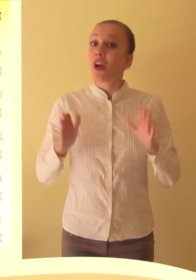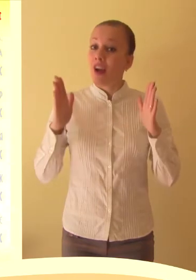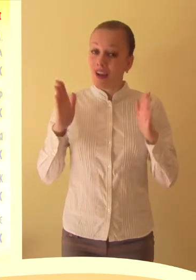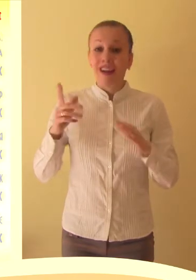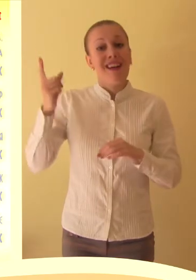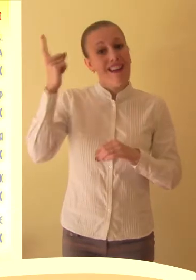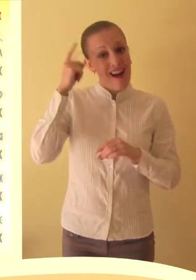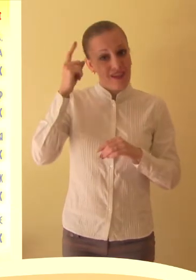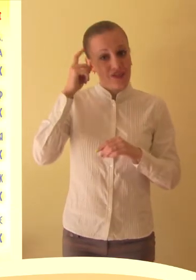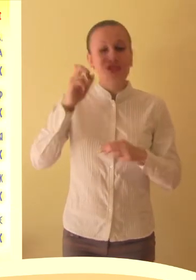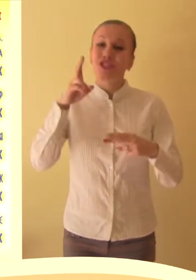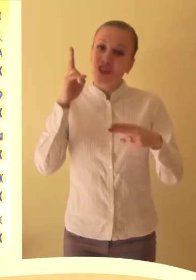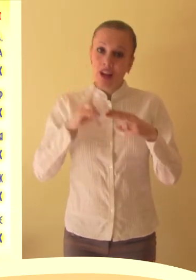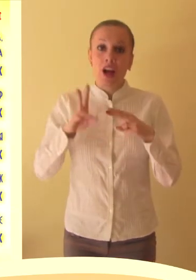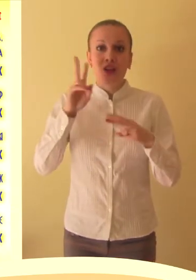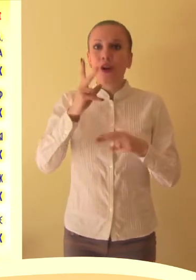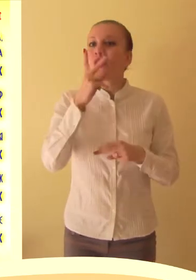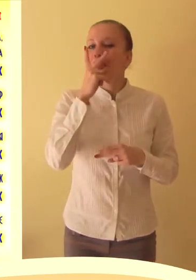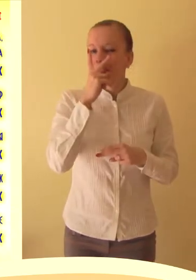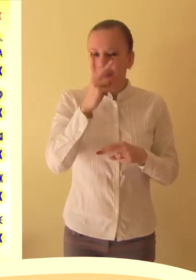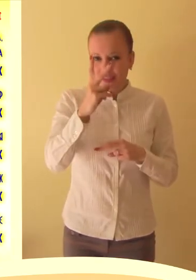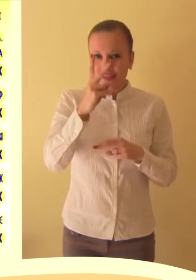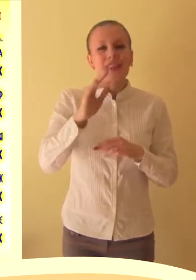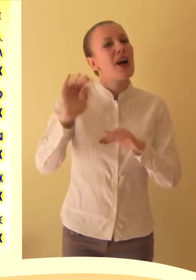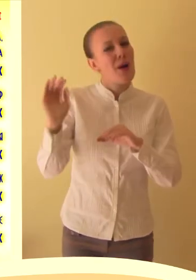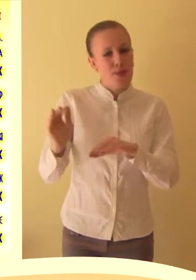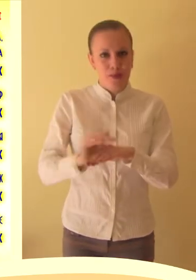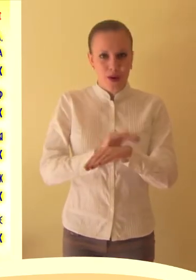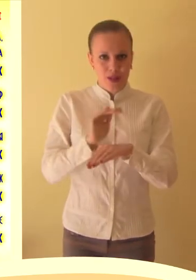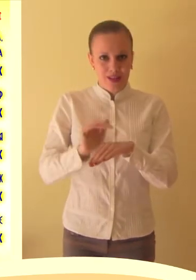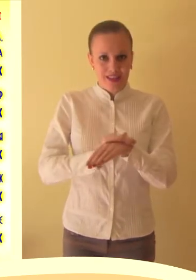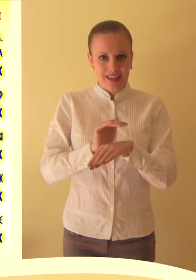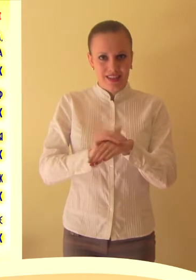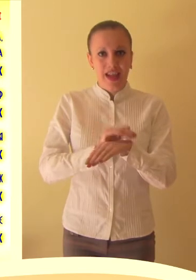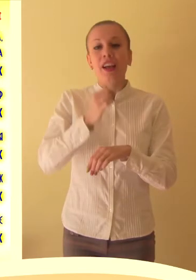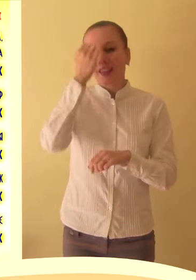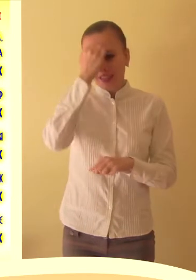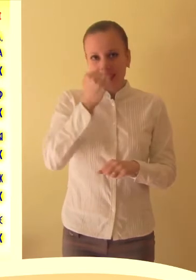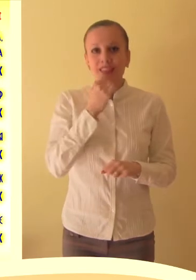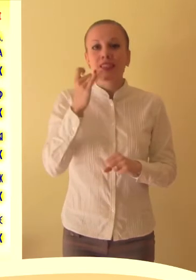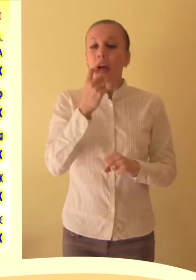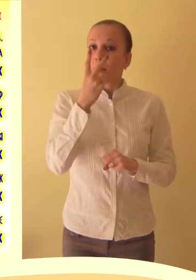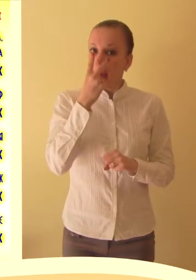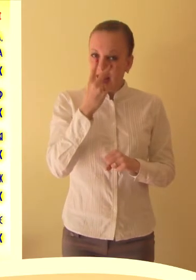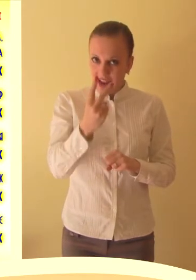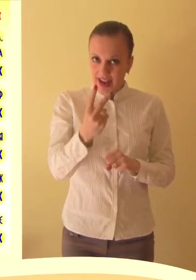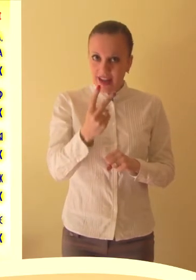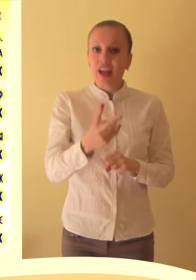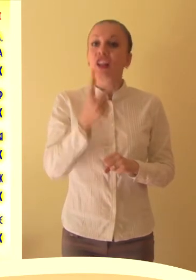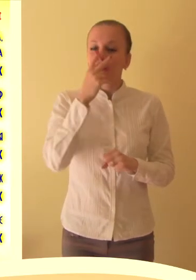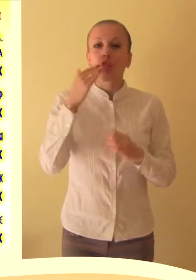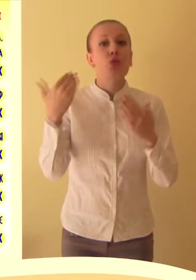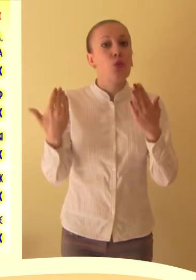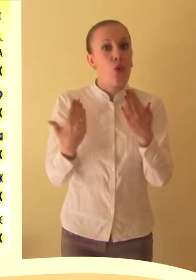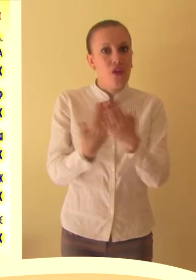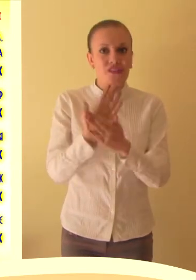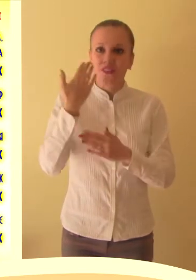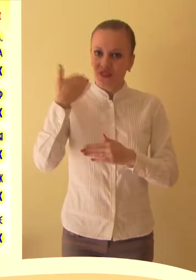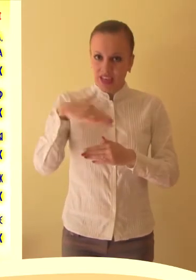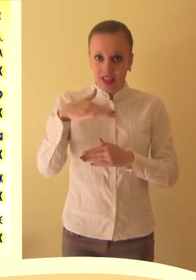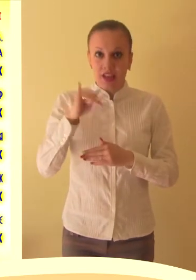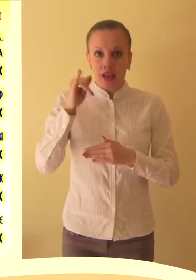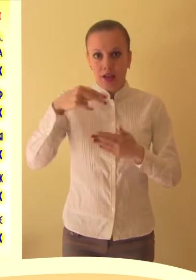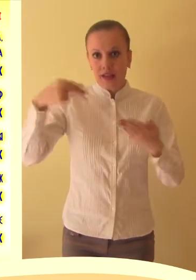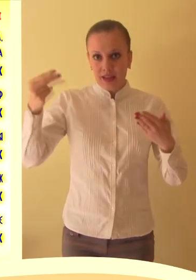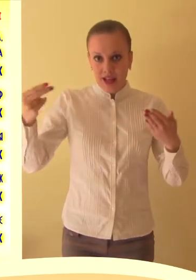Вони кажуть, що це кінець, а тут сухий молодець Дякуємо за перегляд, дивіться нові відео